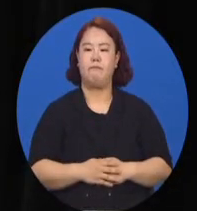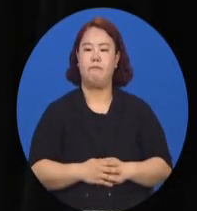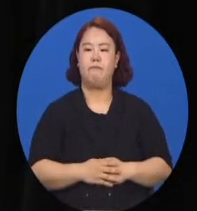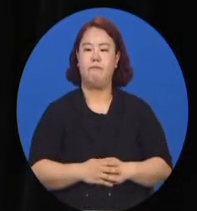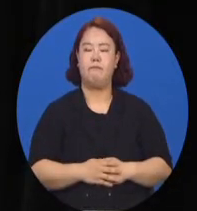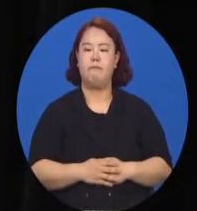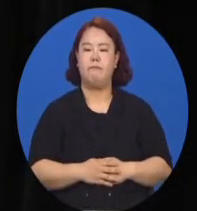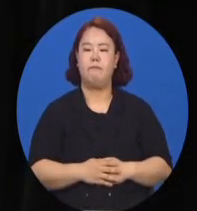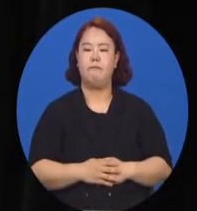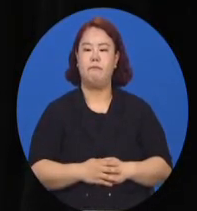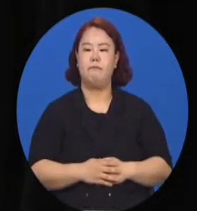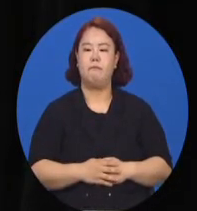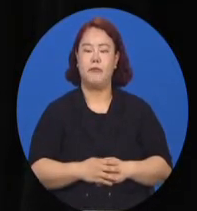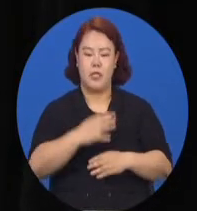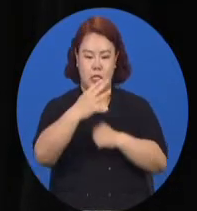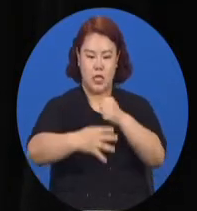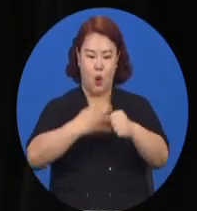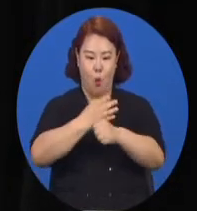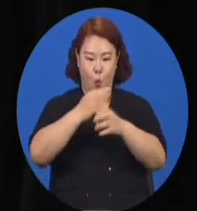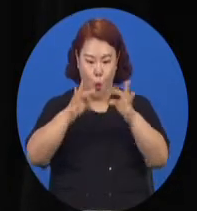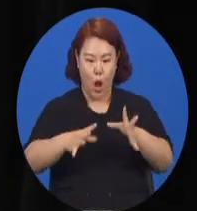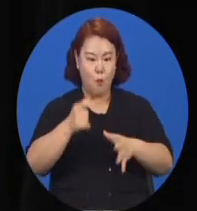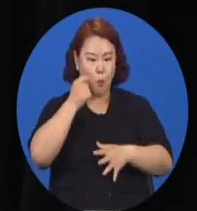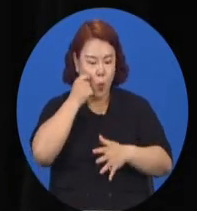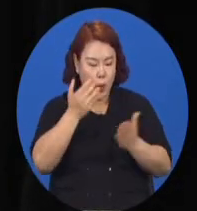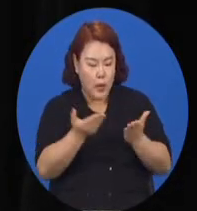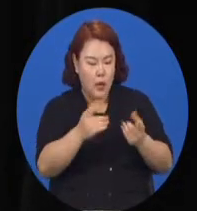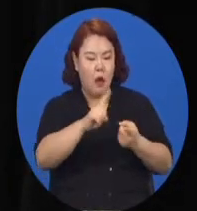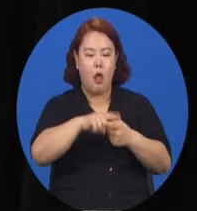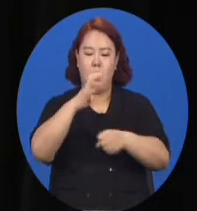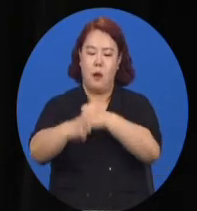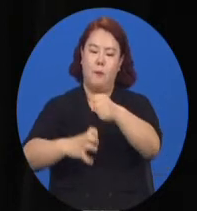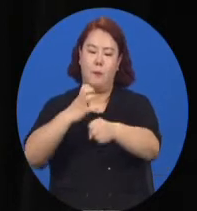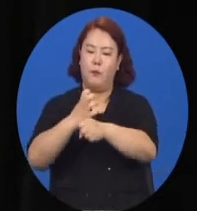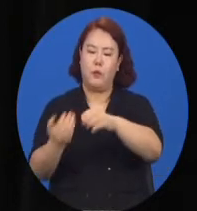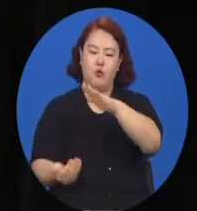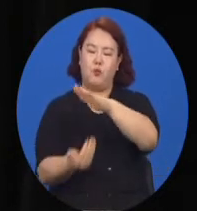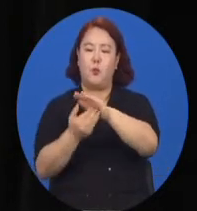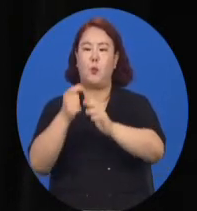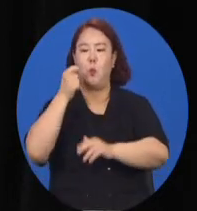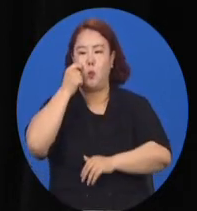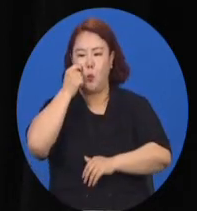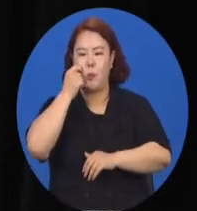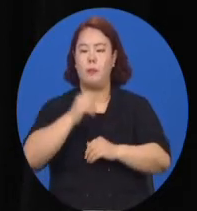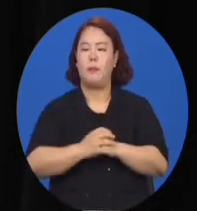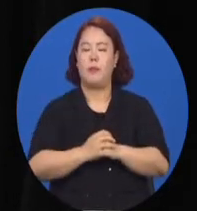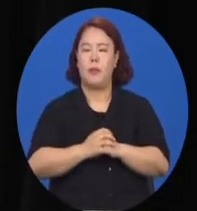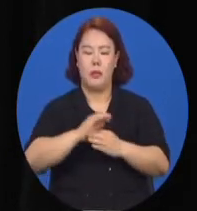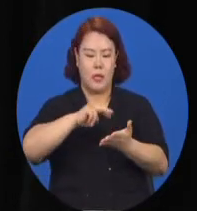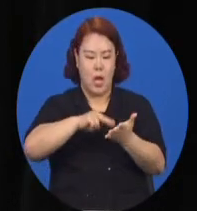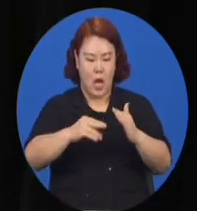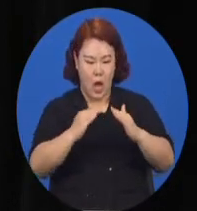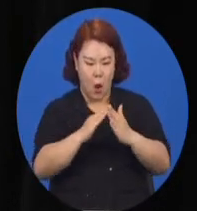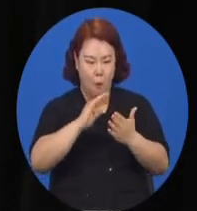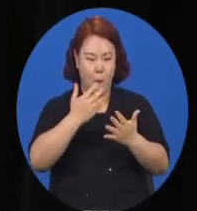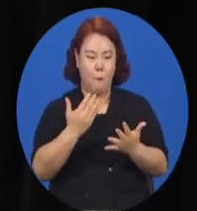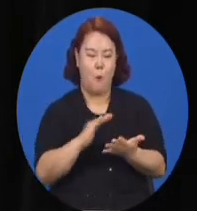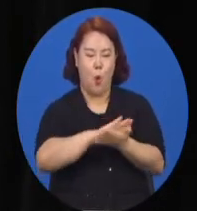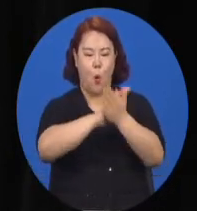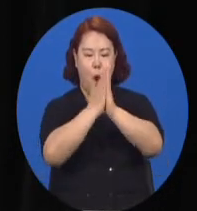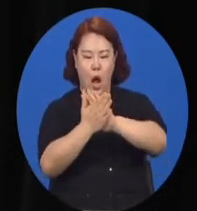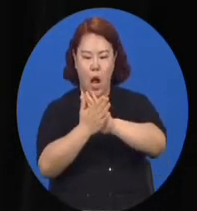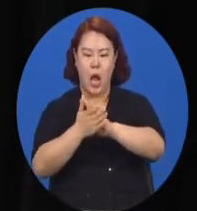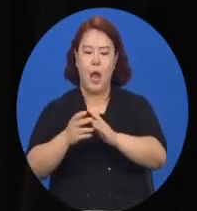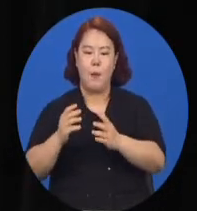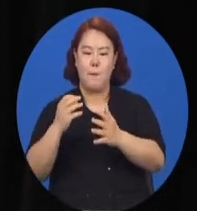벌어지고 말았습니다. 4년 동안 못한 일은 40년 가도 못합니다. 우리 단양은 변화와 개혁이 필요합니다.